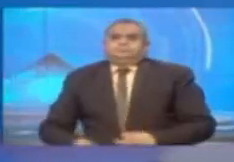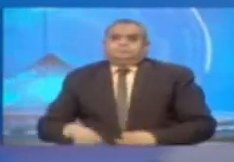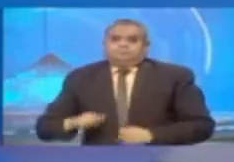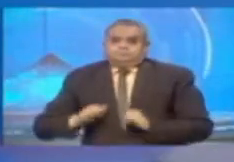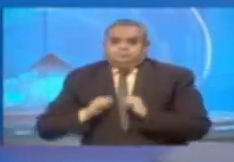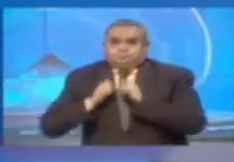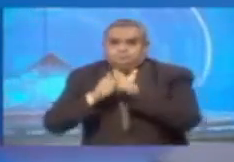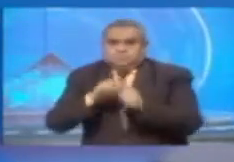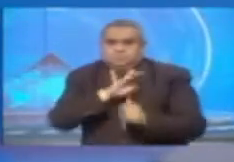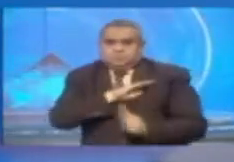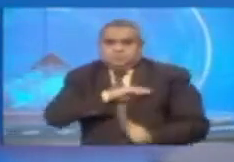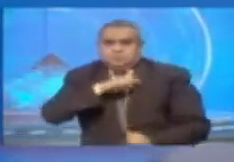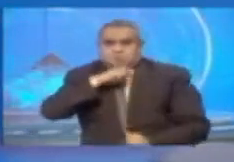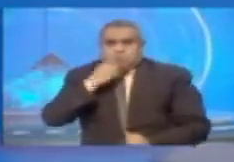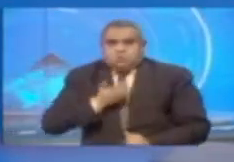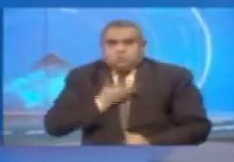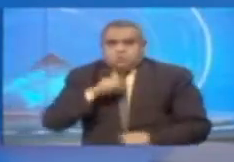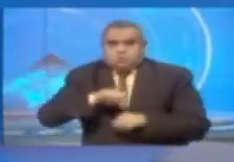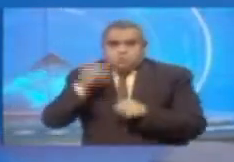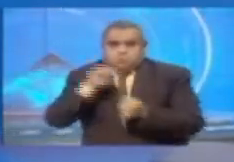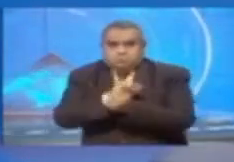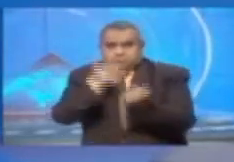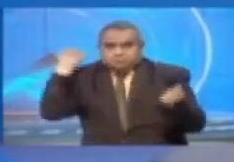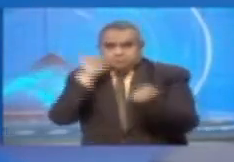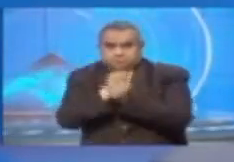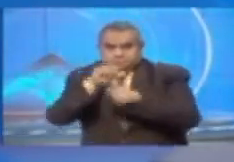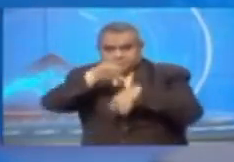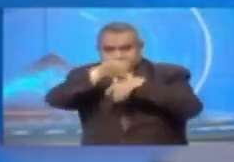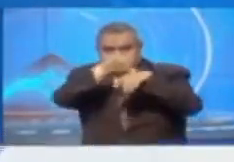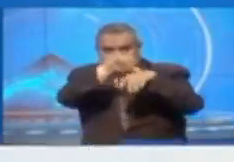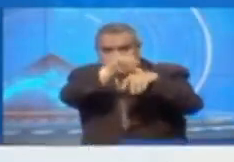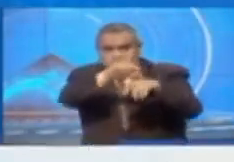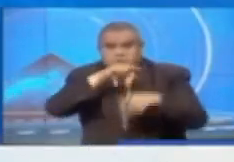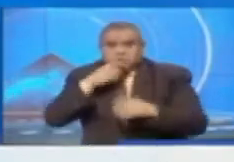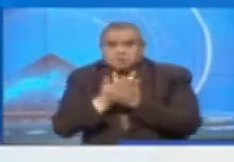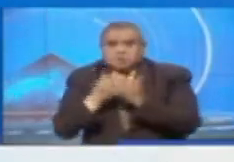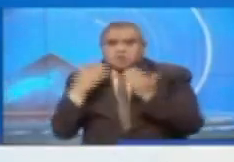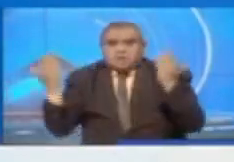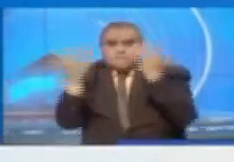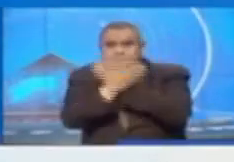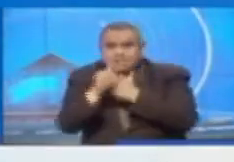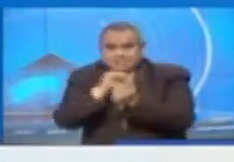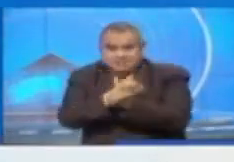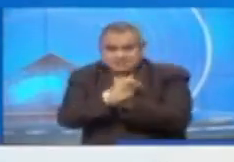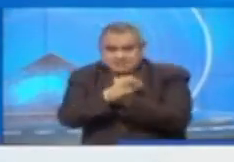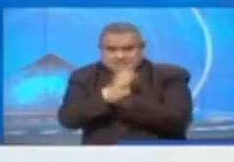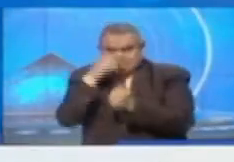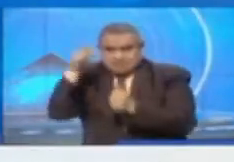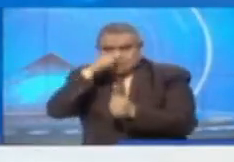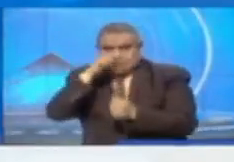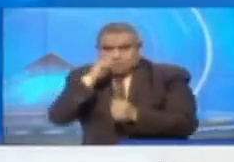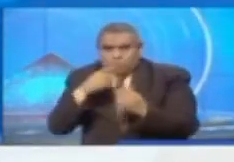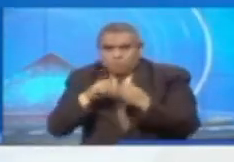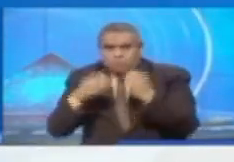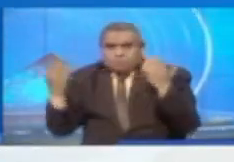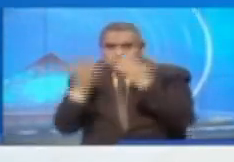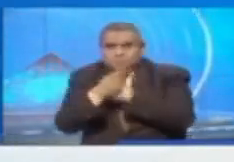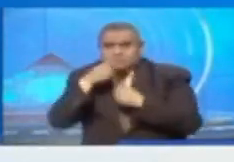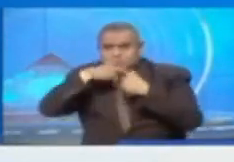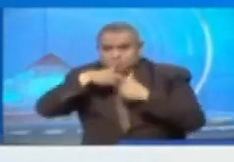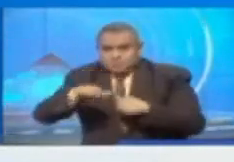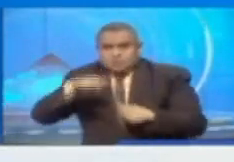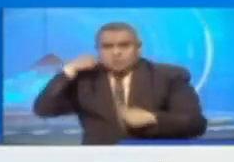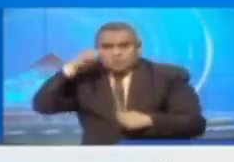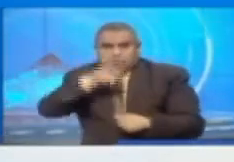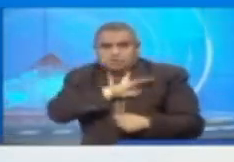عاد الجنود الروس المفرج عنهم إلى موسكو بعد تبادل الأسرى مع أوكرانيا بحسب مقطع فيديو بثته وزارة الدفاع